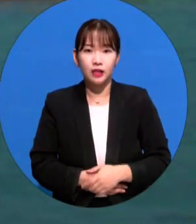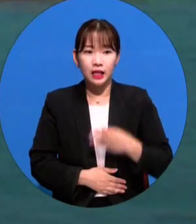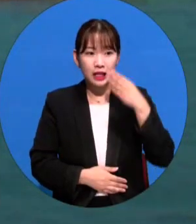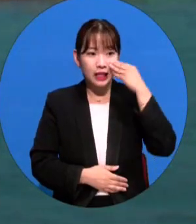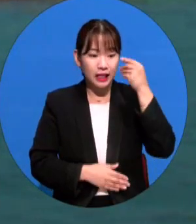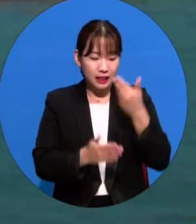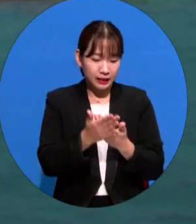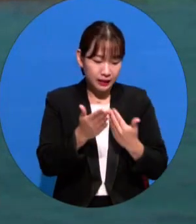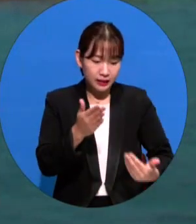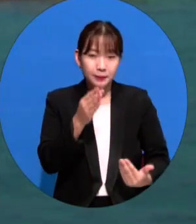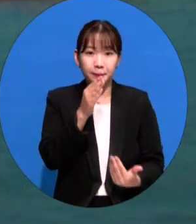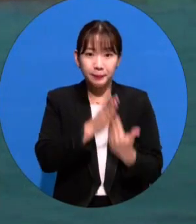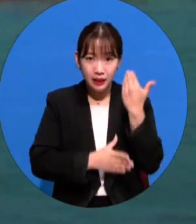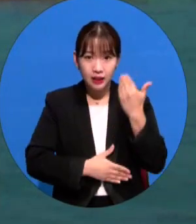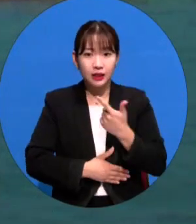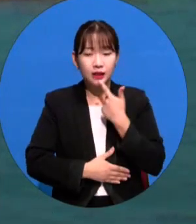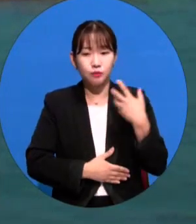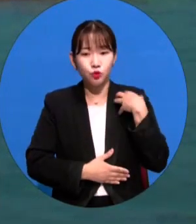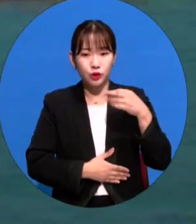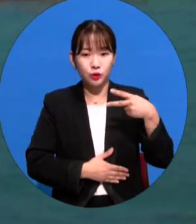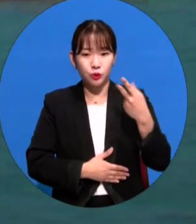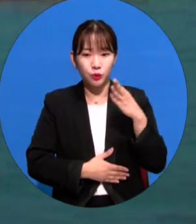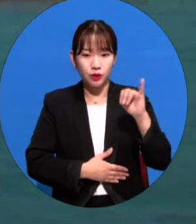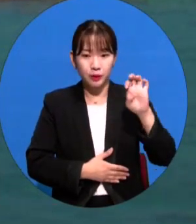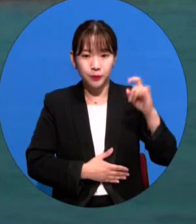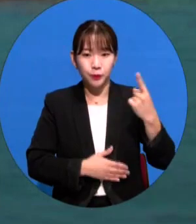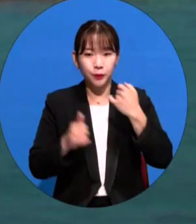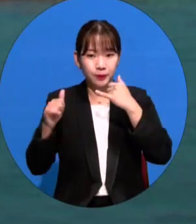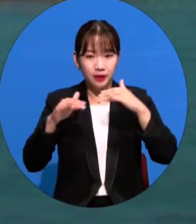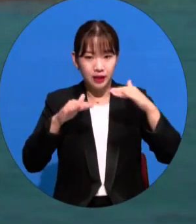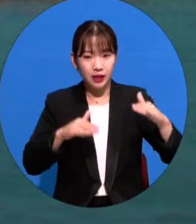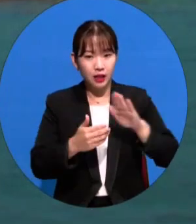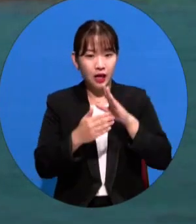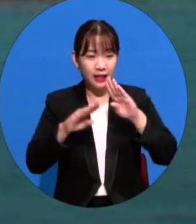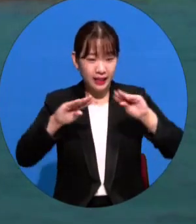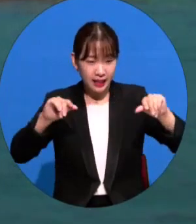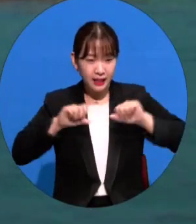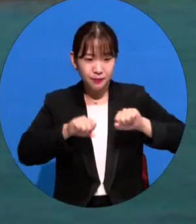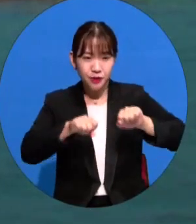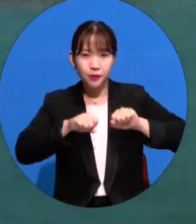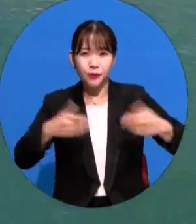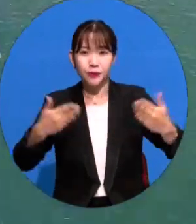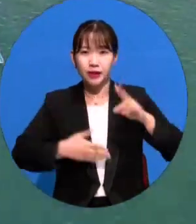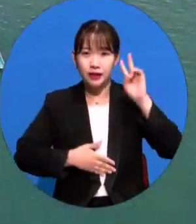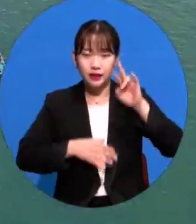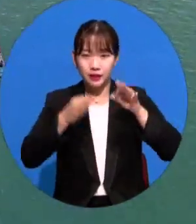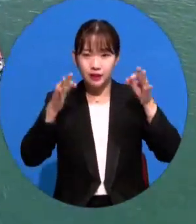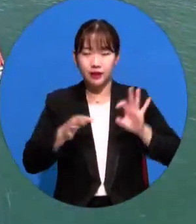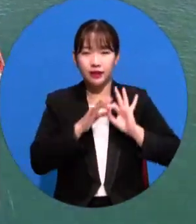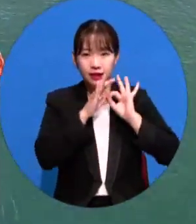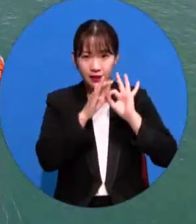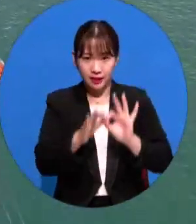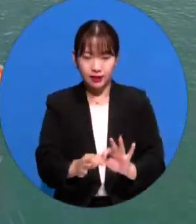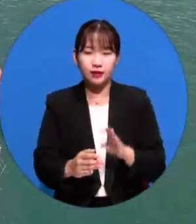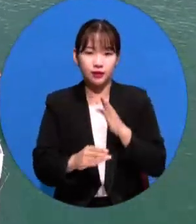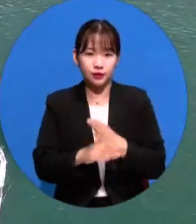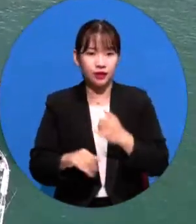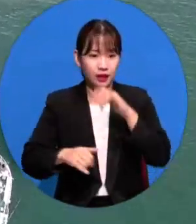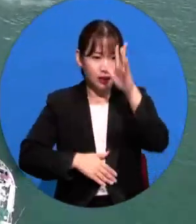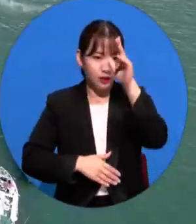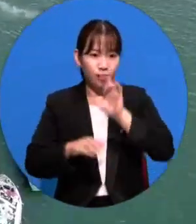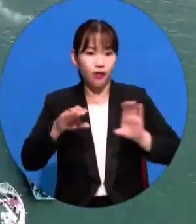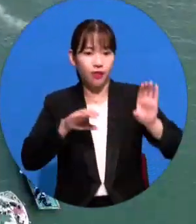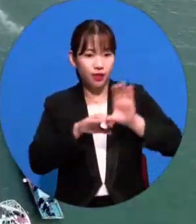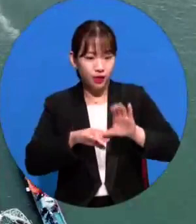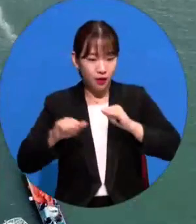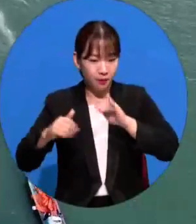기름 유출 사고가 발생한 무안군 도리포 해상에서 방제 작업이 이틀째 이어지고 있습니다. 해경은 추가